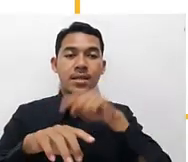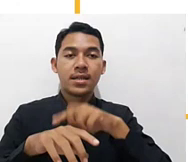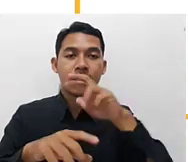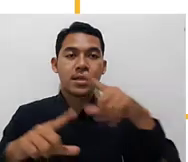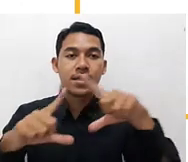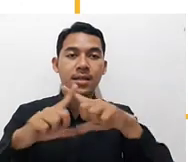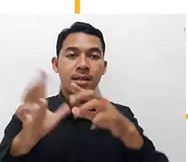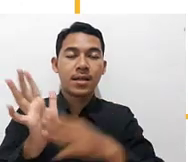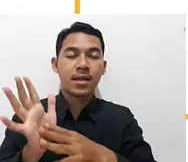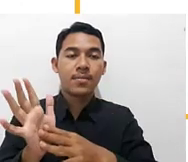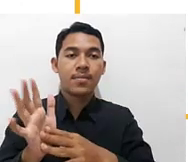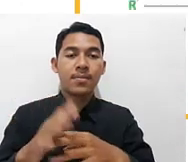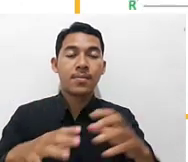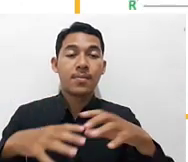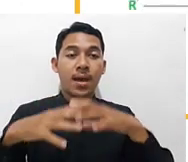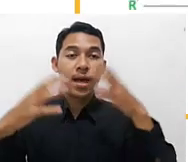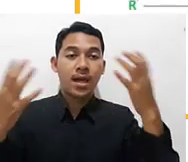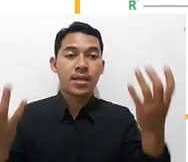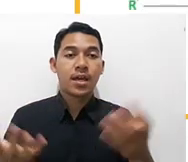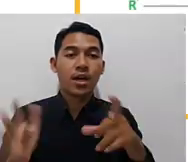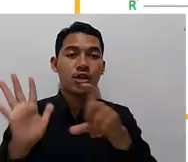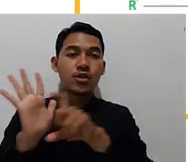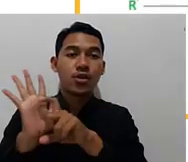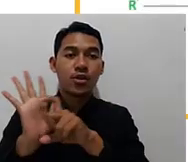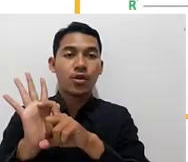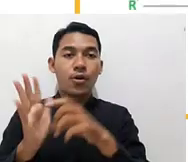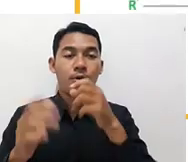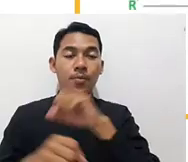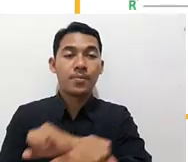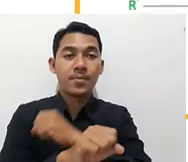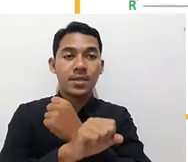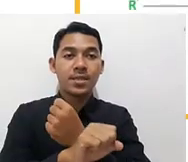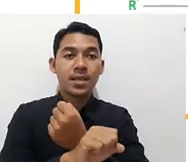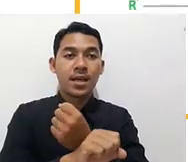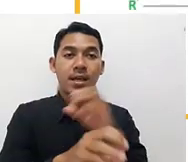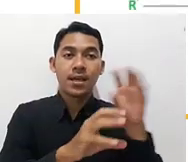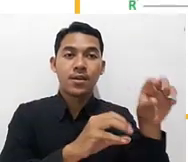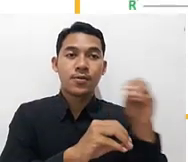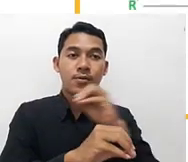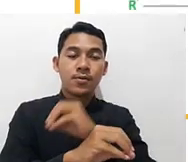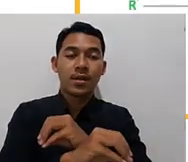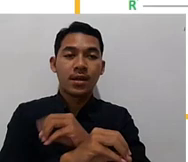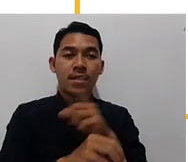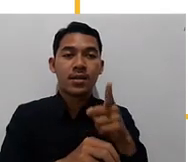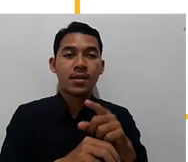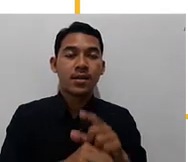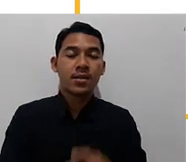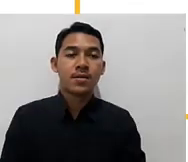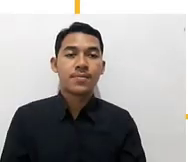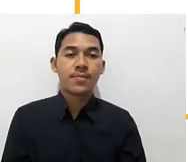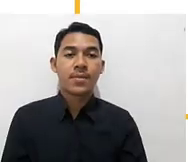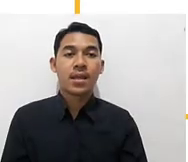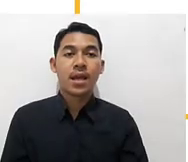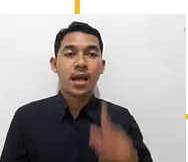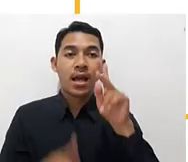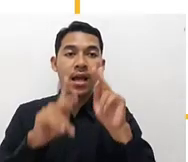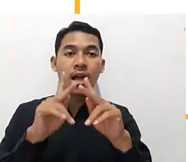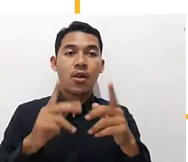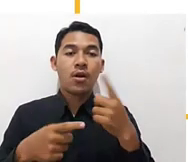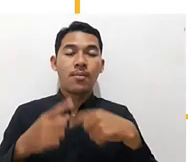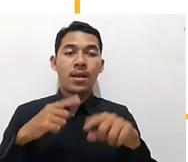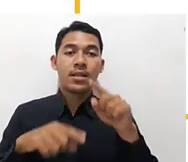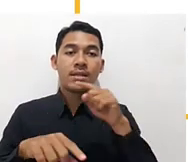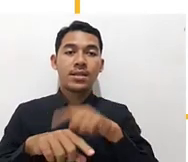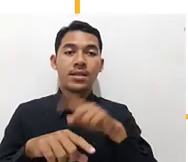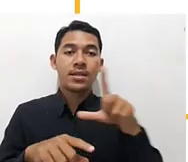yang dapat digunakan. Nah, sekarang kita masuk ke latch. Kalau kita balik ke definisi awal dari